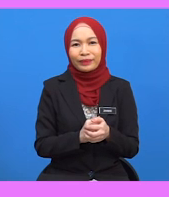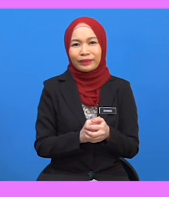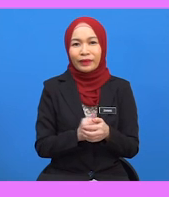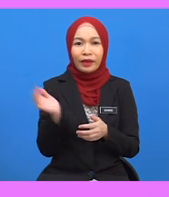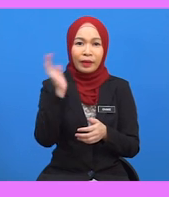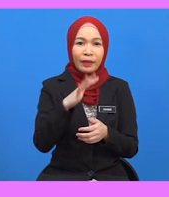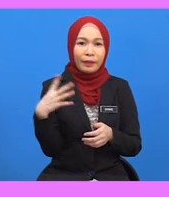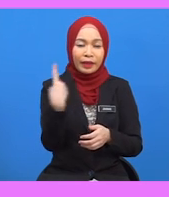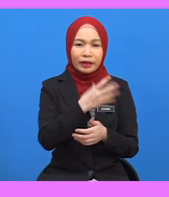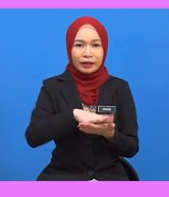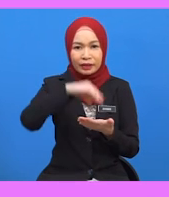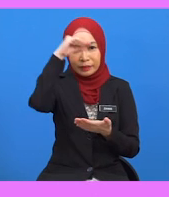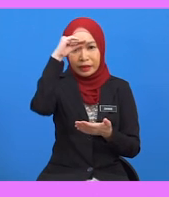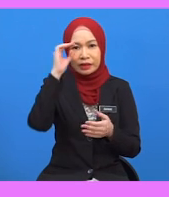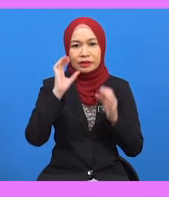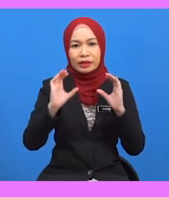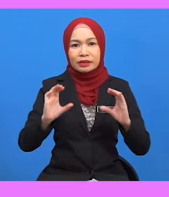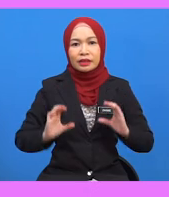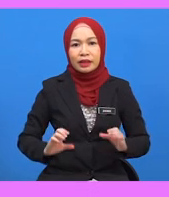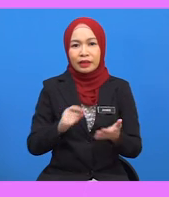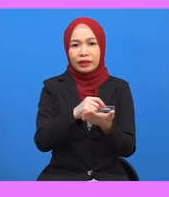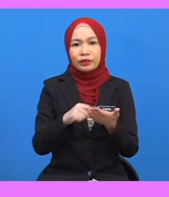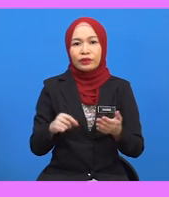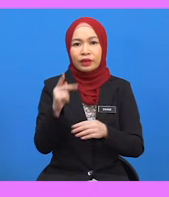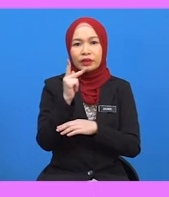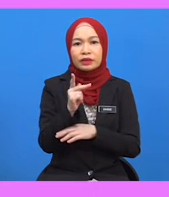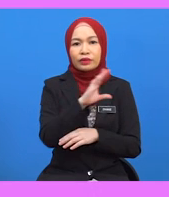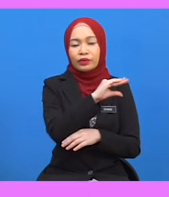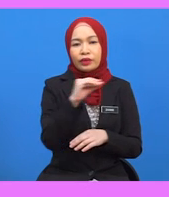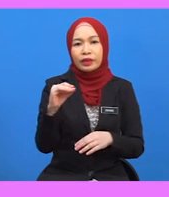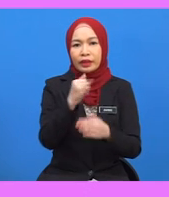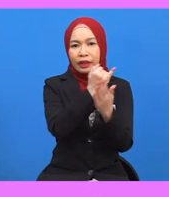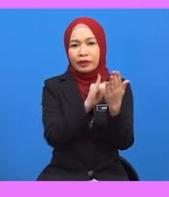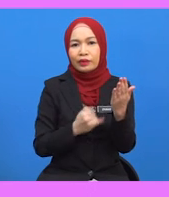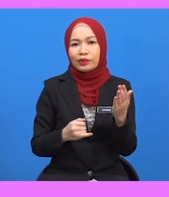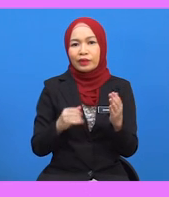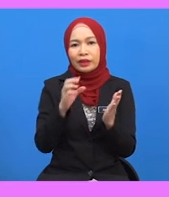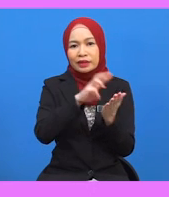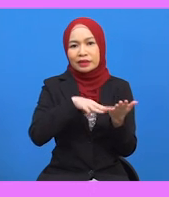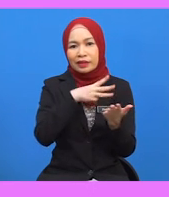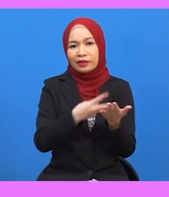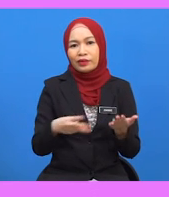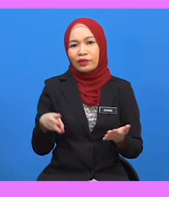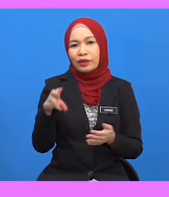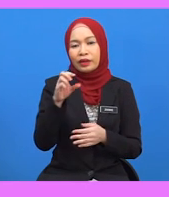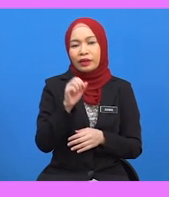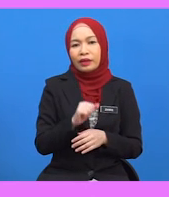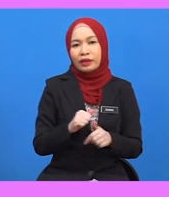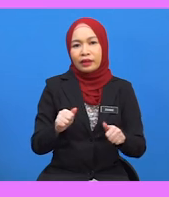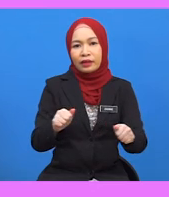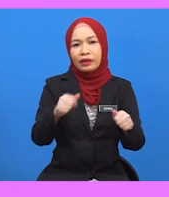Mari kita belajar cara menulis pseudocode dan melukis carta alir bagi binary